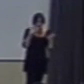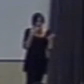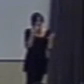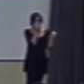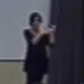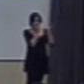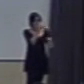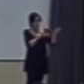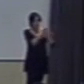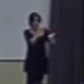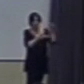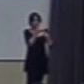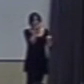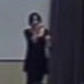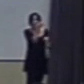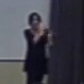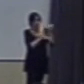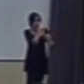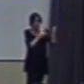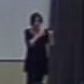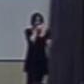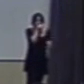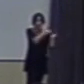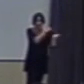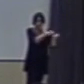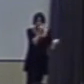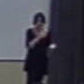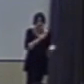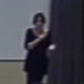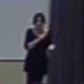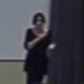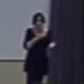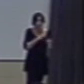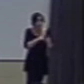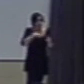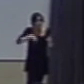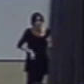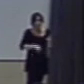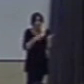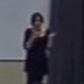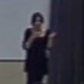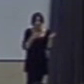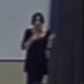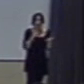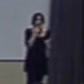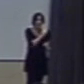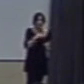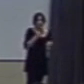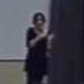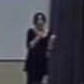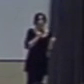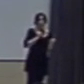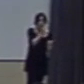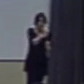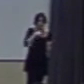d'altres mitjans i ho fan, lògicament, com a periodistes d'un mitjà, i bueno, com ho combinen o com es pot combinar, això és un debat que, vull dir, sortiran moltes coses